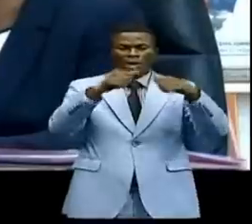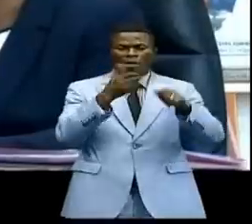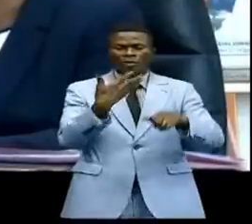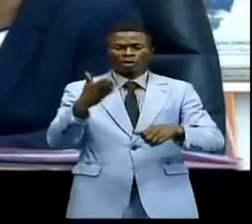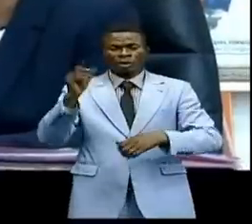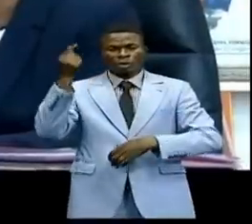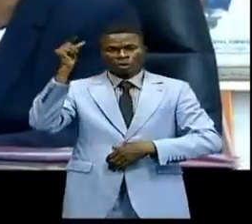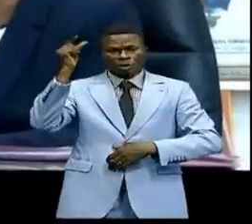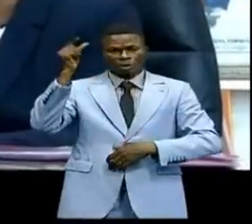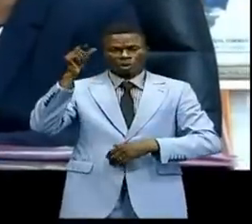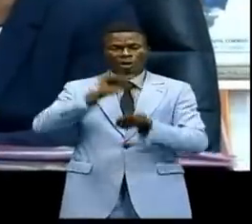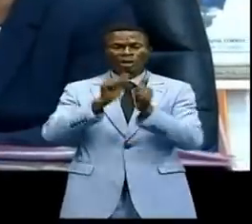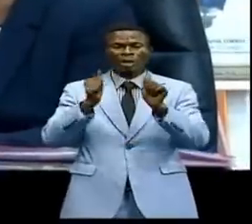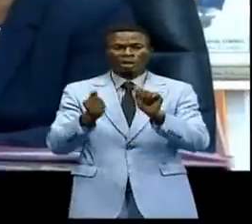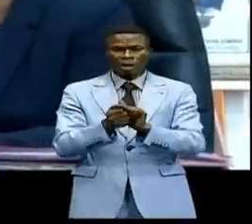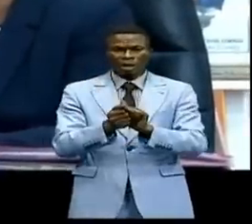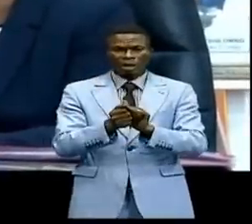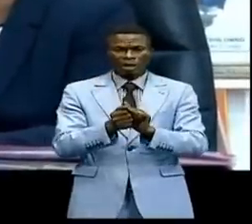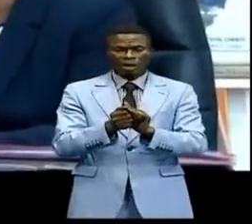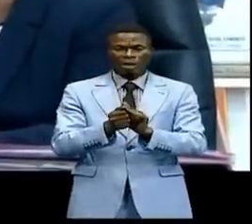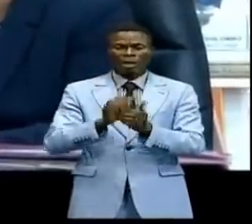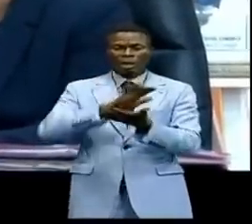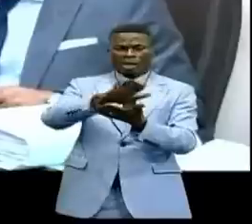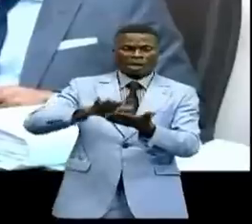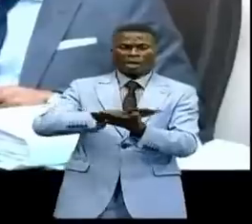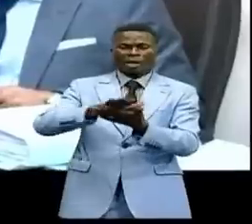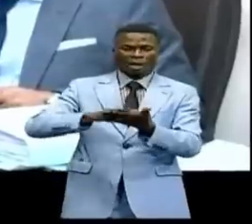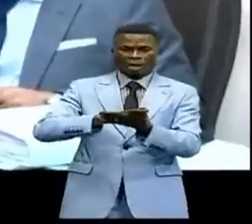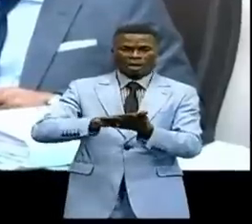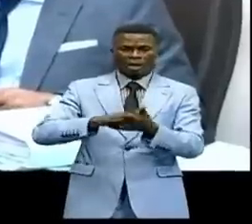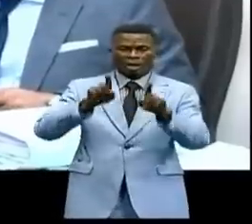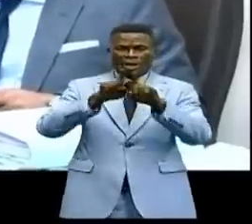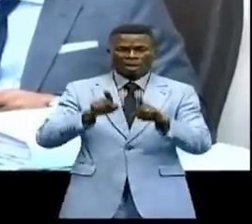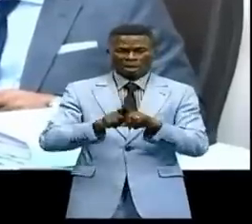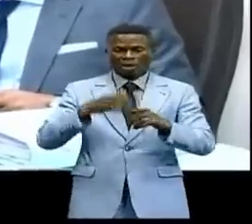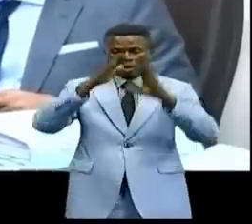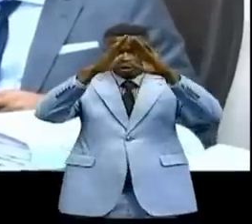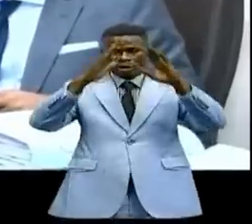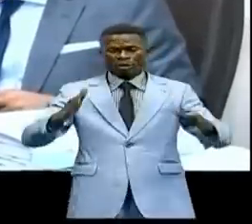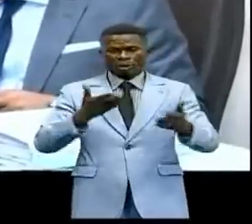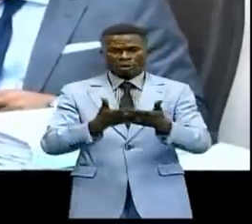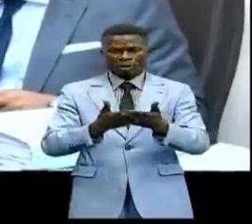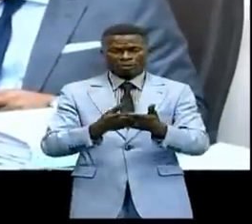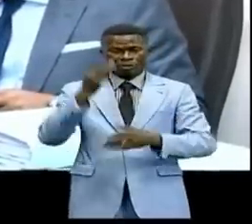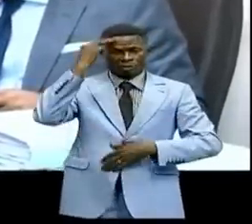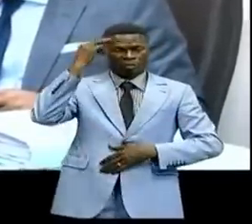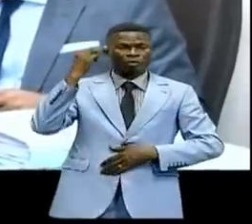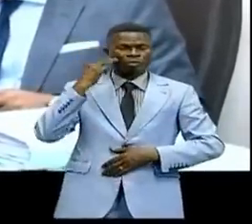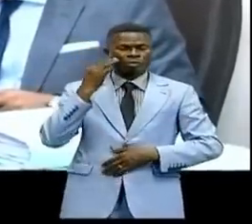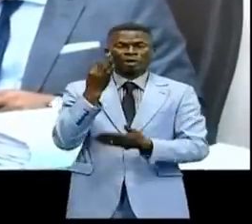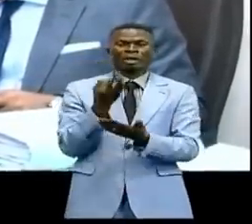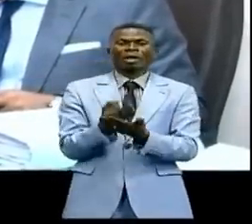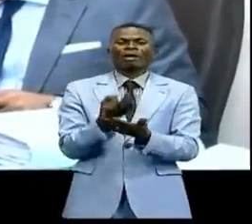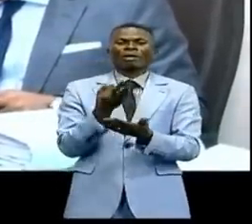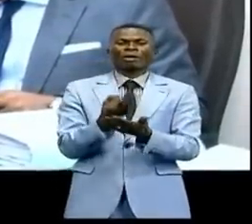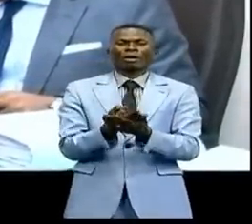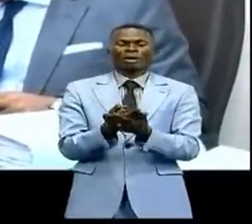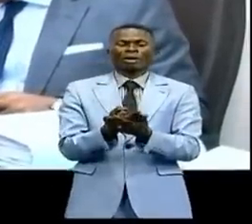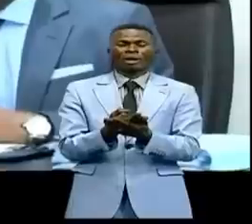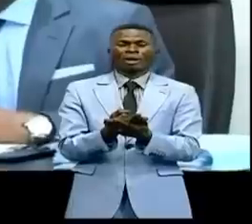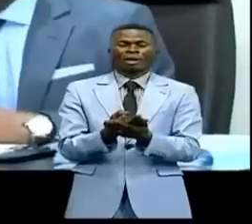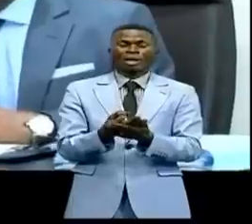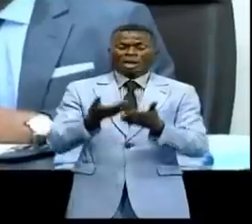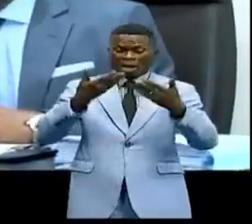biens dans les domaines de la cimenterie et de l'immobilier. Le ministre des Finances a terminé